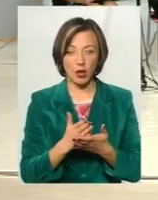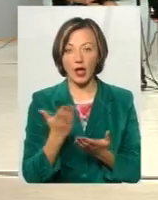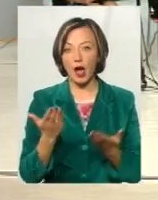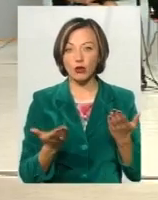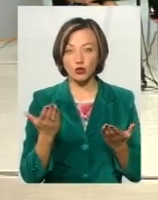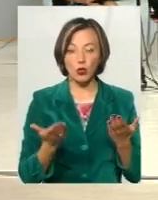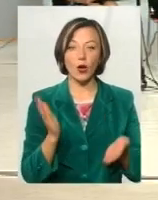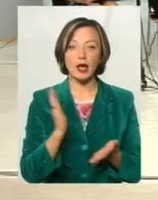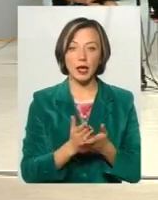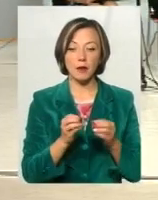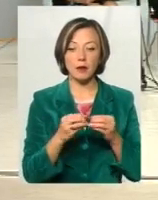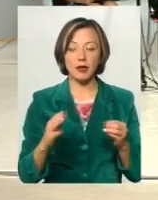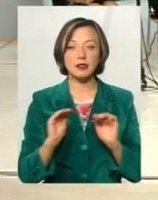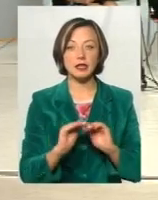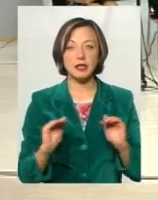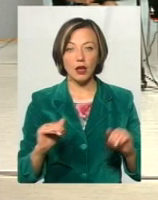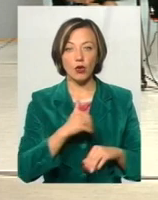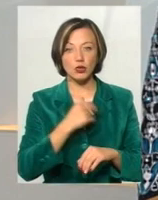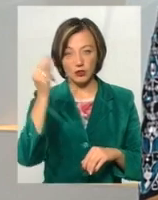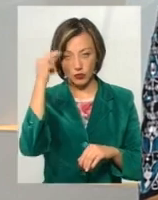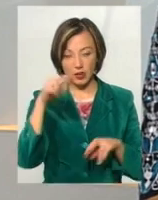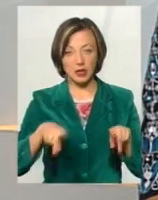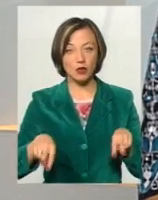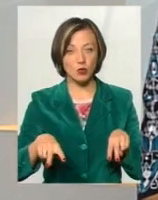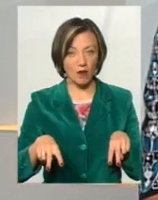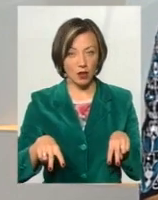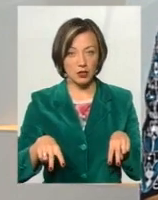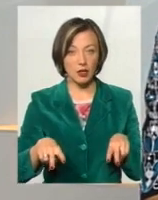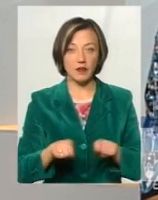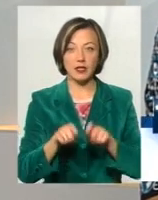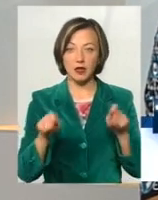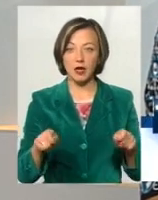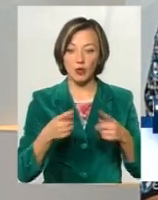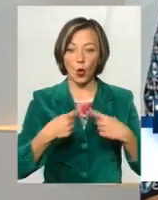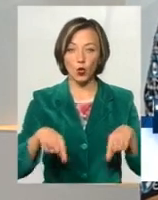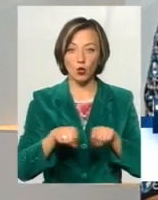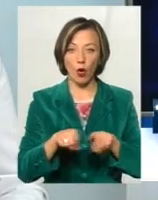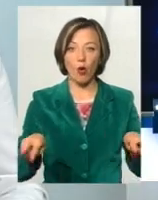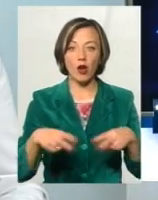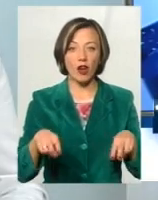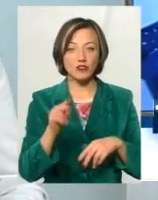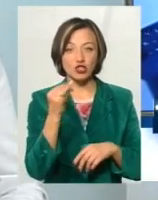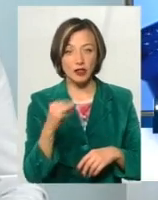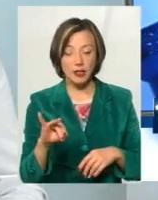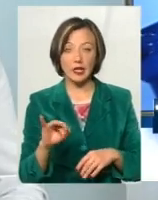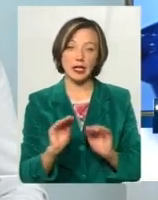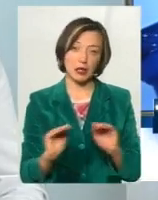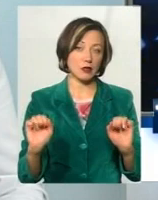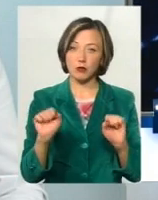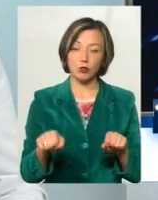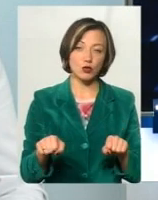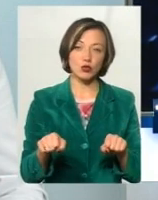Якщо є 15 дітей, які хочуть навчитися танцювати, відкривається гурток хореографічний, і діти